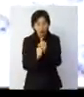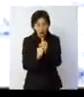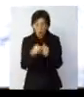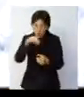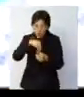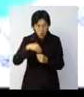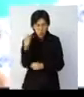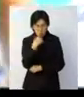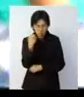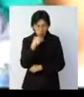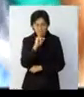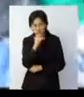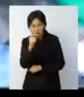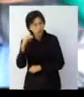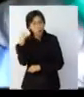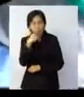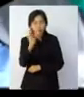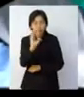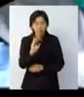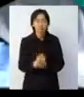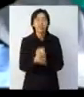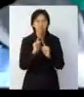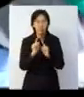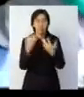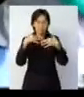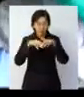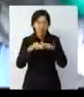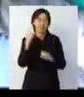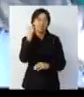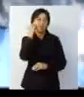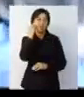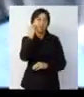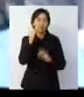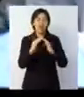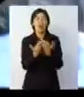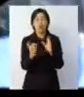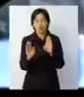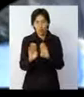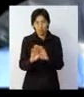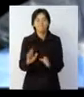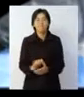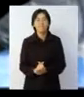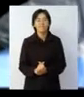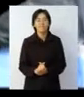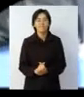ราไม่ได้ดูแลเขาทั้งวันอยู่แล้ว ครับผมดูเคสละ2ชั่วโม งก็คือต้องประสานกับทางบ้านด้วยใช่มั้ยคะ